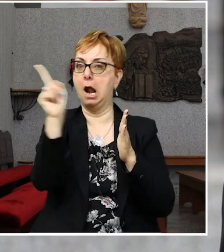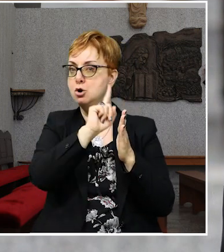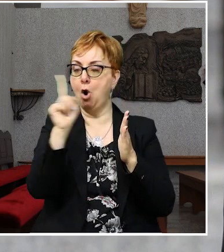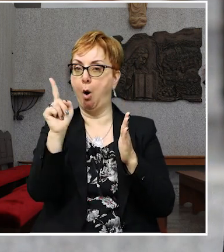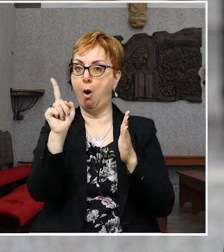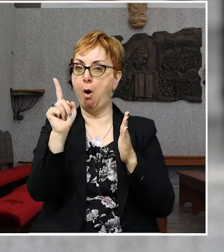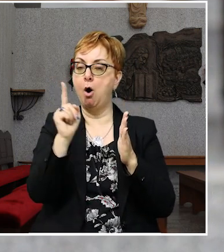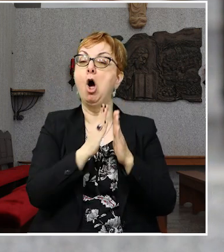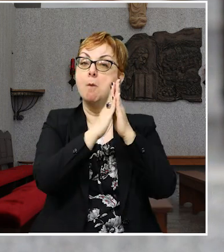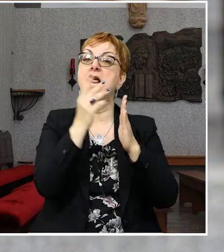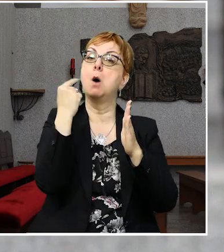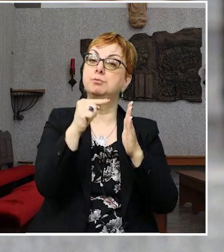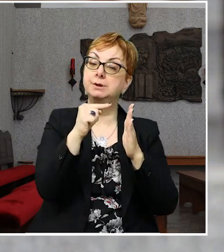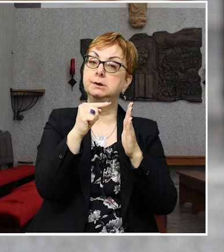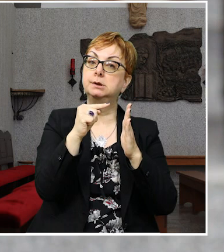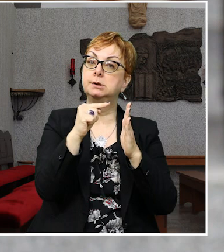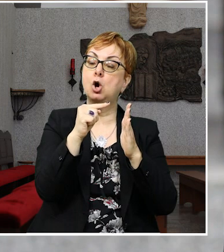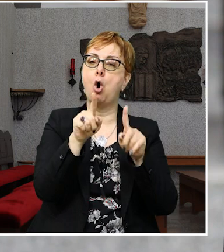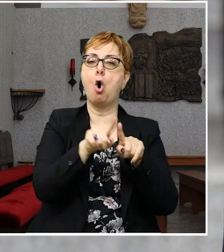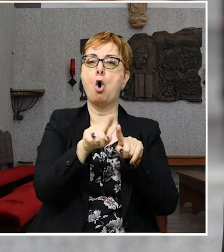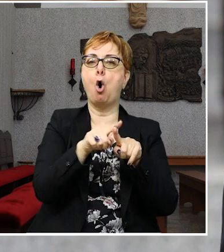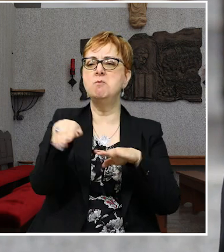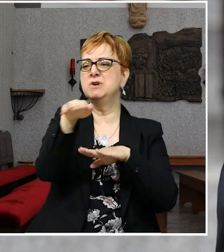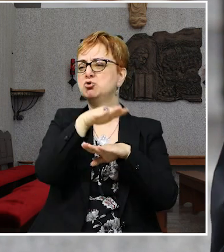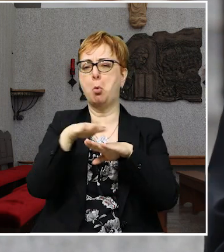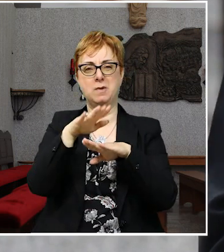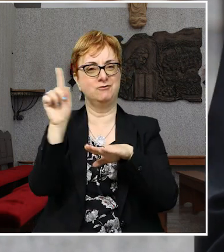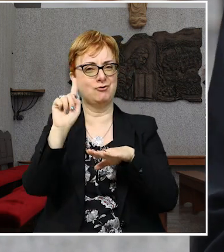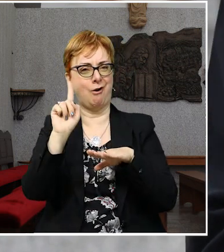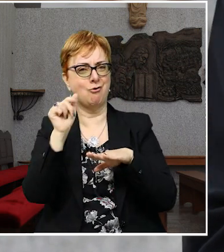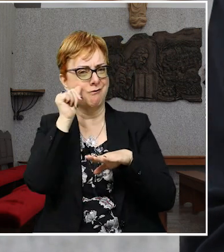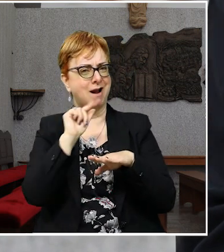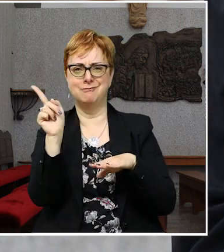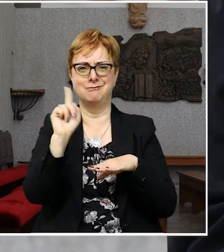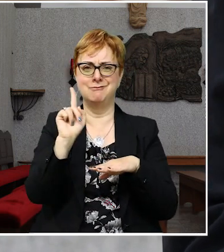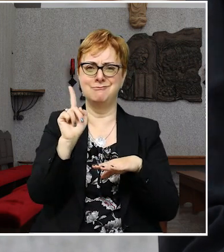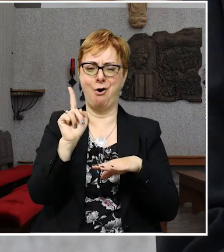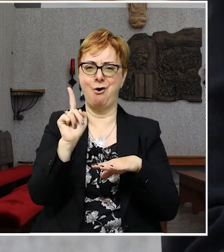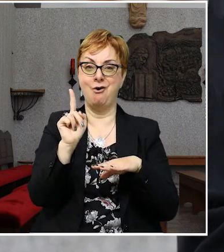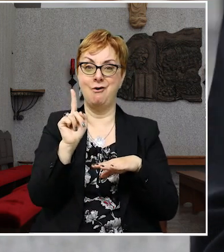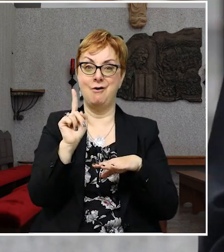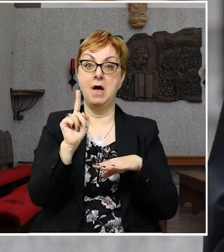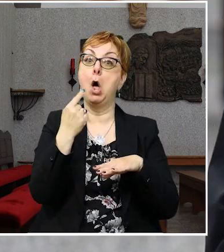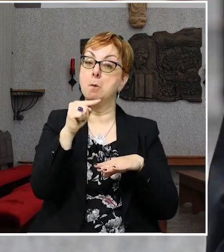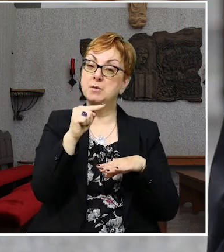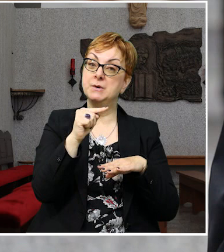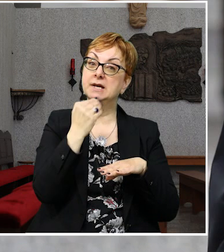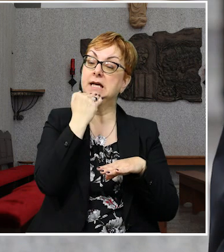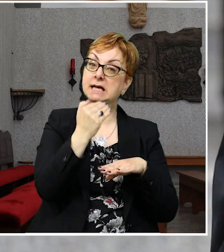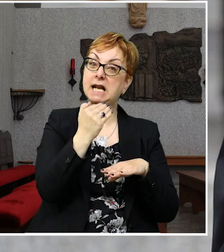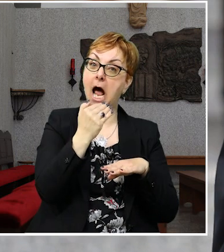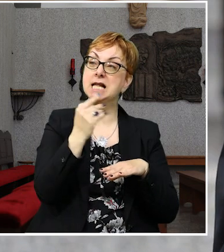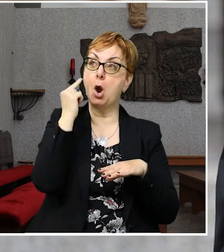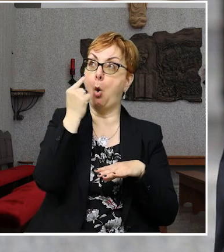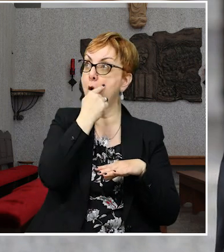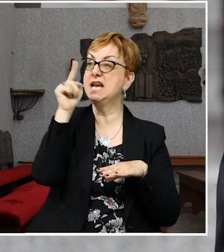la preghiera che non è truccata, quella preghiera che ci fa contemplare la realtà con